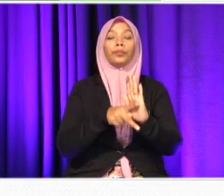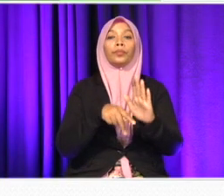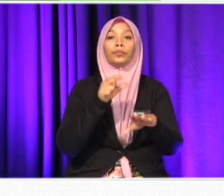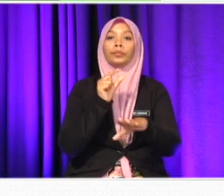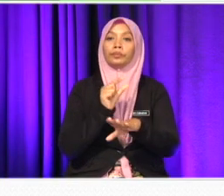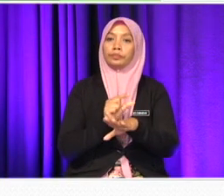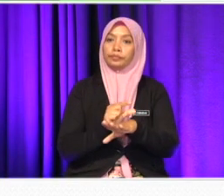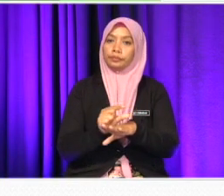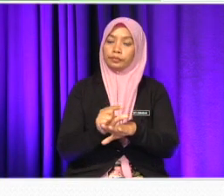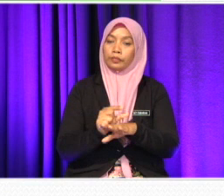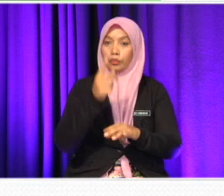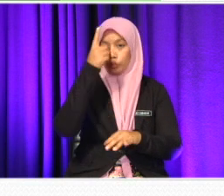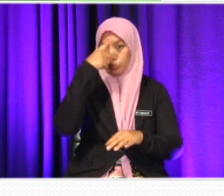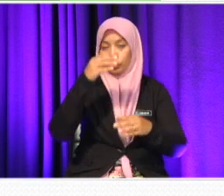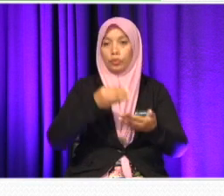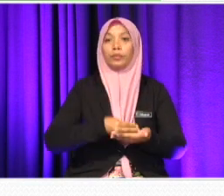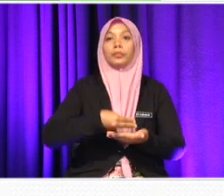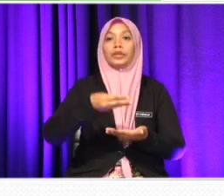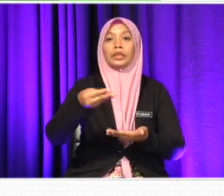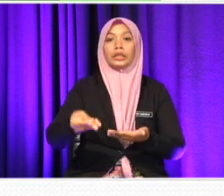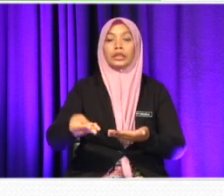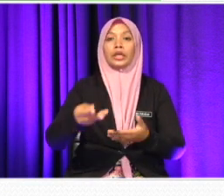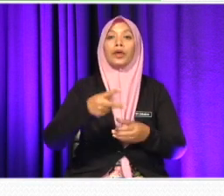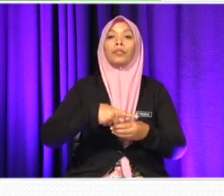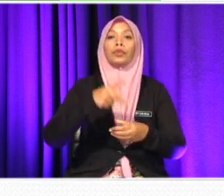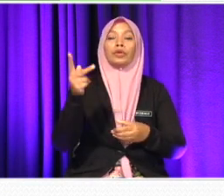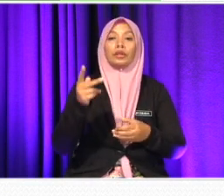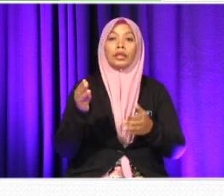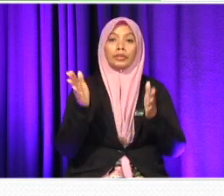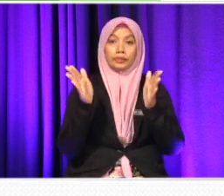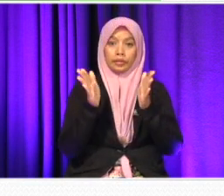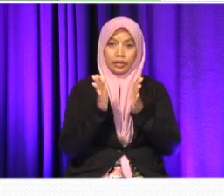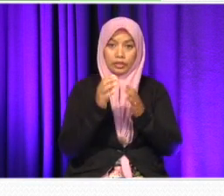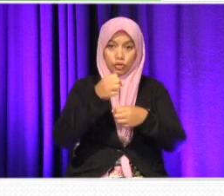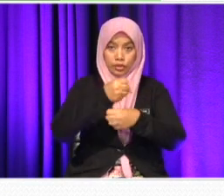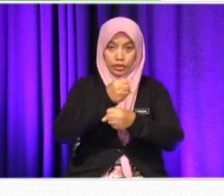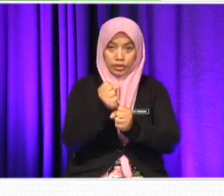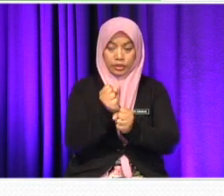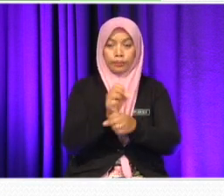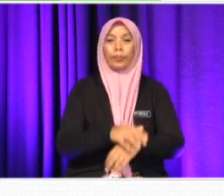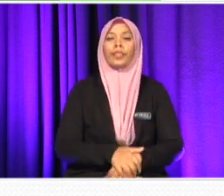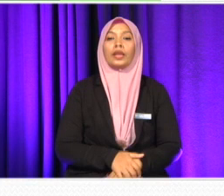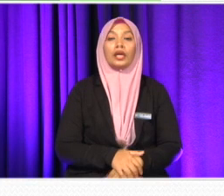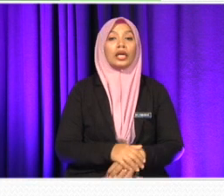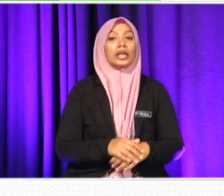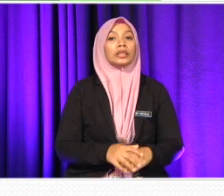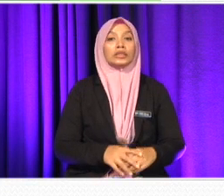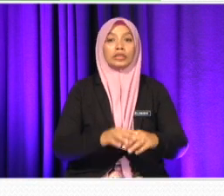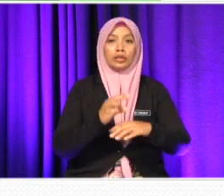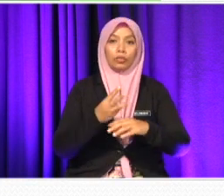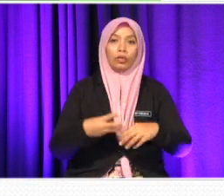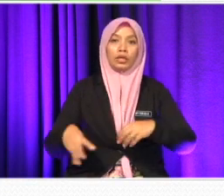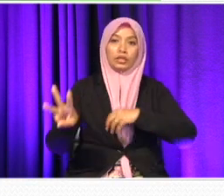berpotensi untuk beli produk sama dalam bentuk size pasaran yang dikatakan dalam keadaan kawasan setempat